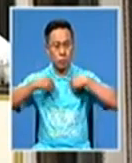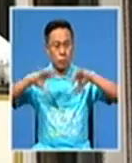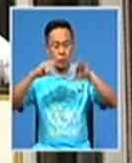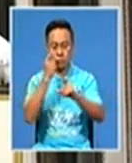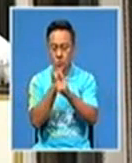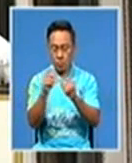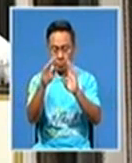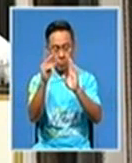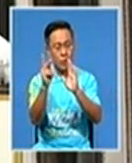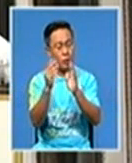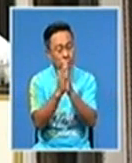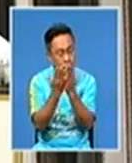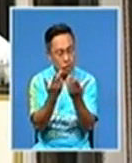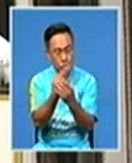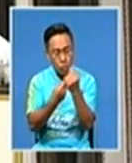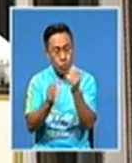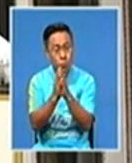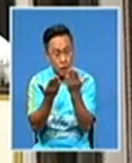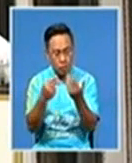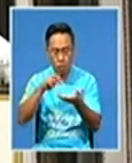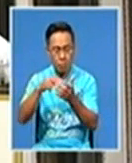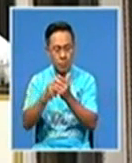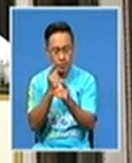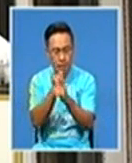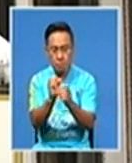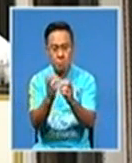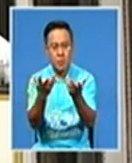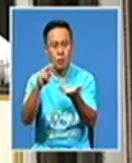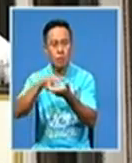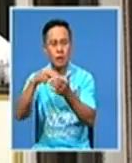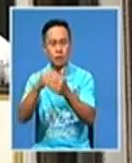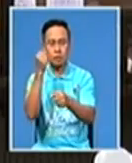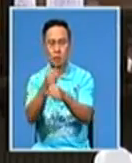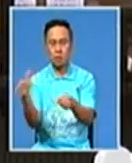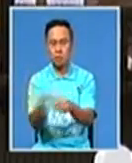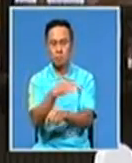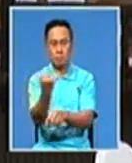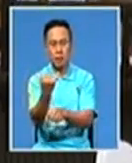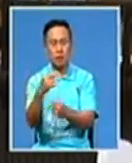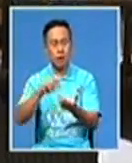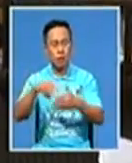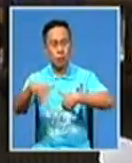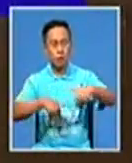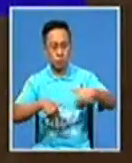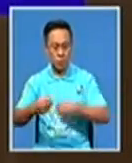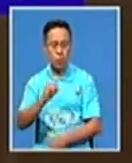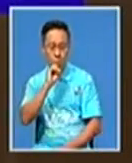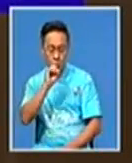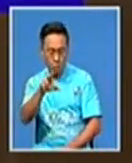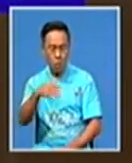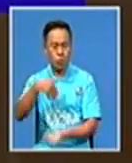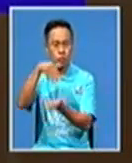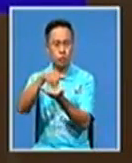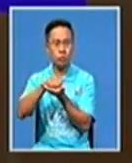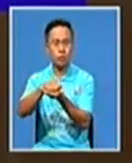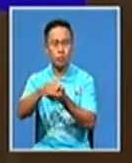ามคู่มือก็แสดงถึงการส่อทุจริตหรือการไม่มีประสิทธิภาพนะครับพี่น้องประชาชนก็สามารถจะร้องเรียนผ่าน